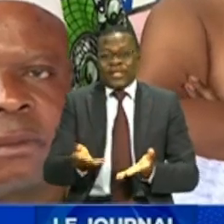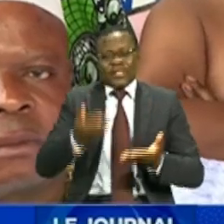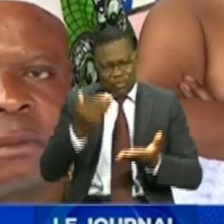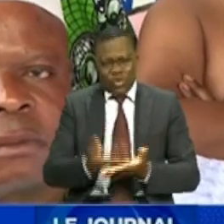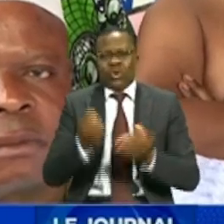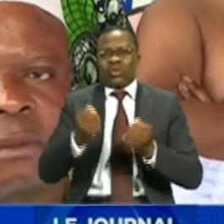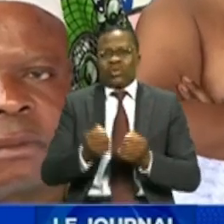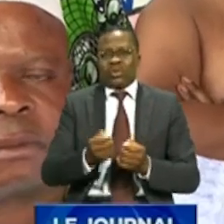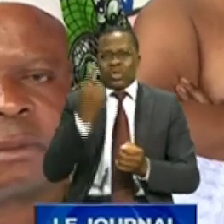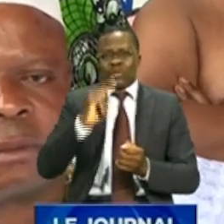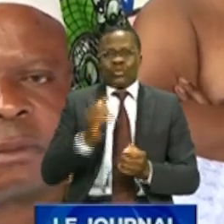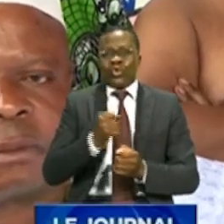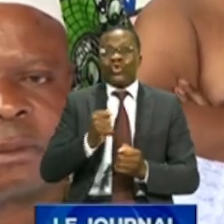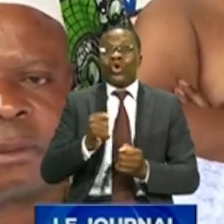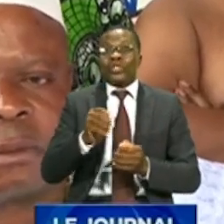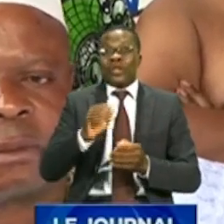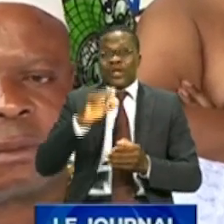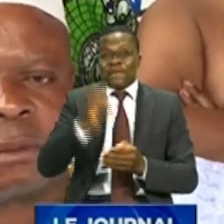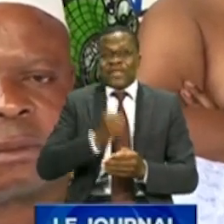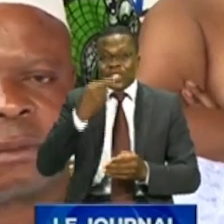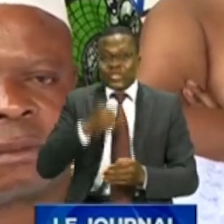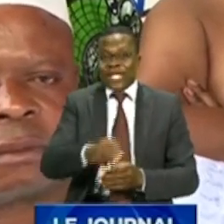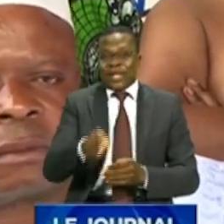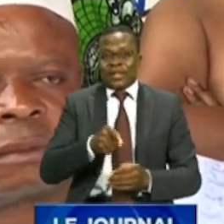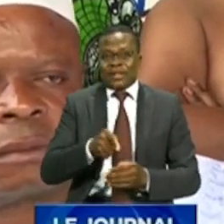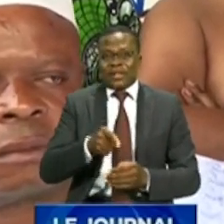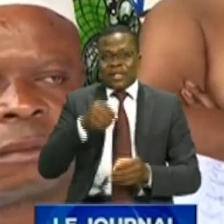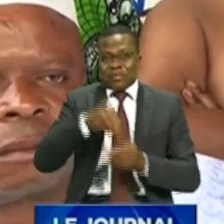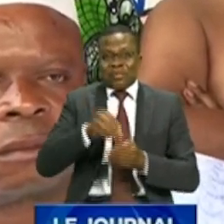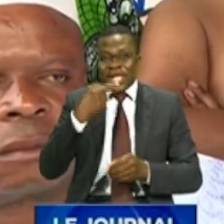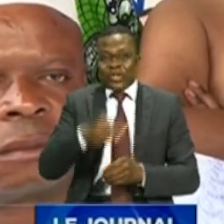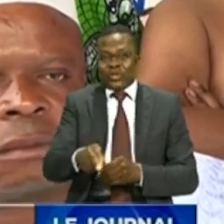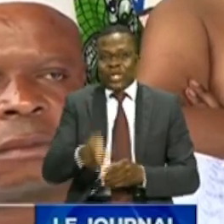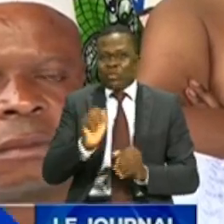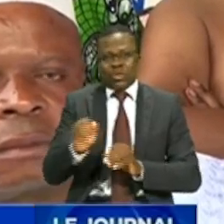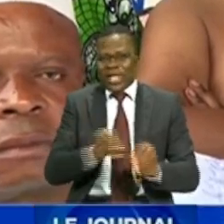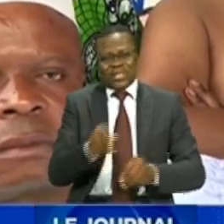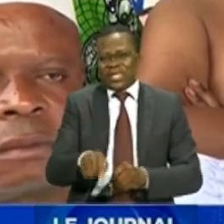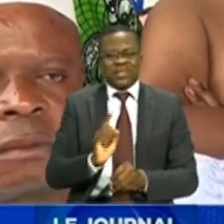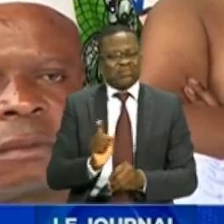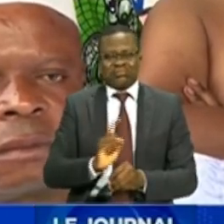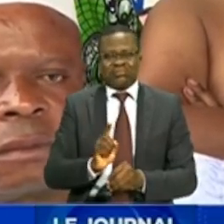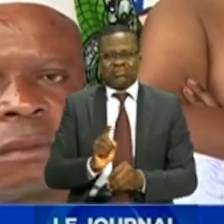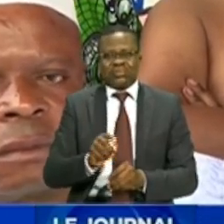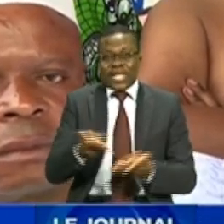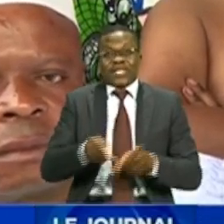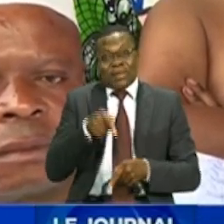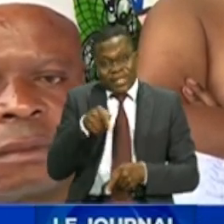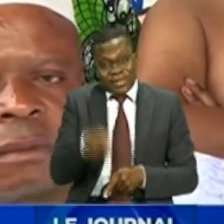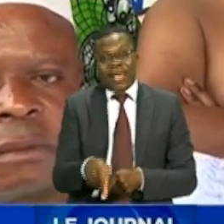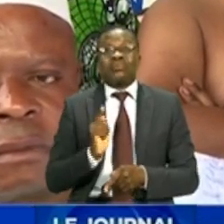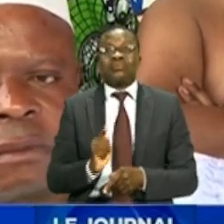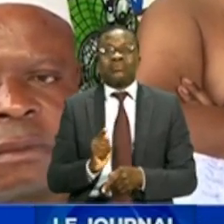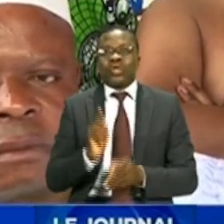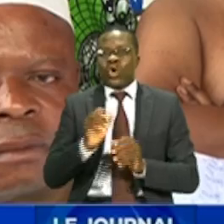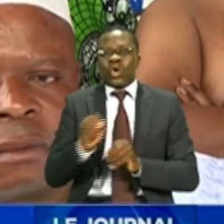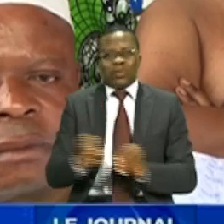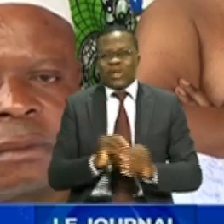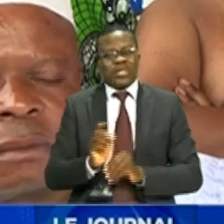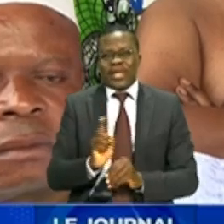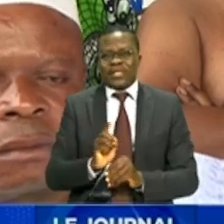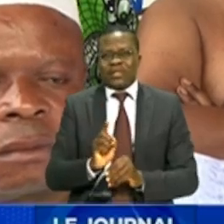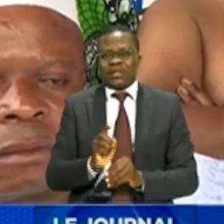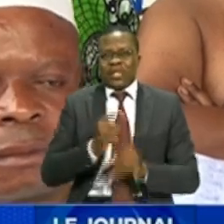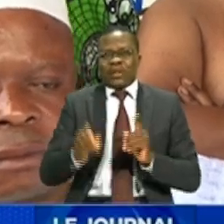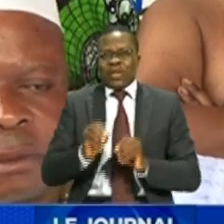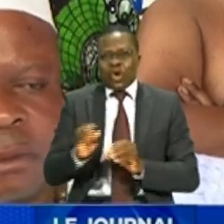bon pour l'autre qui est dedans. Mais dans là, il ne peut pas quitter ici. Lui, c'est sa place ici. On ne peut pas le déplacer.